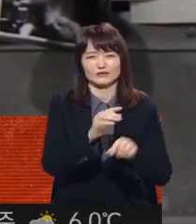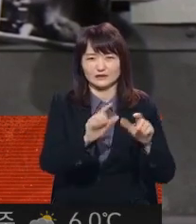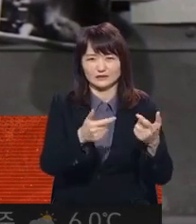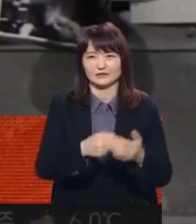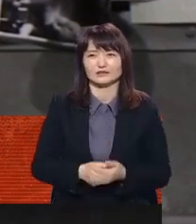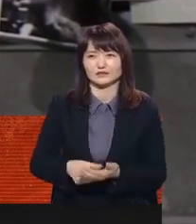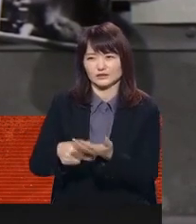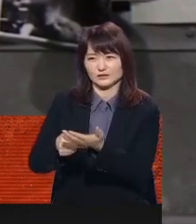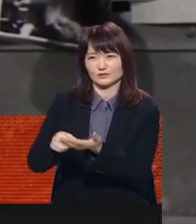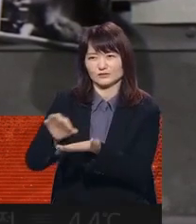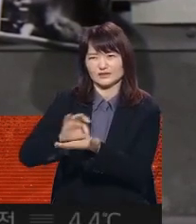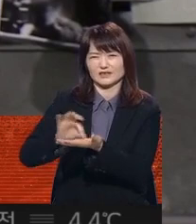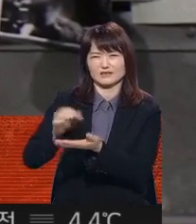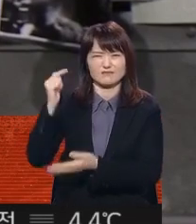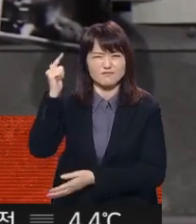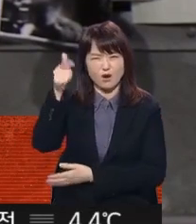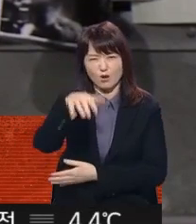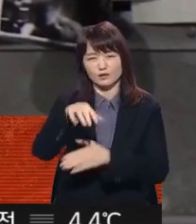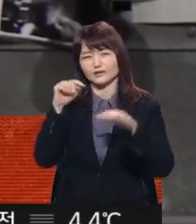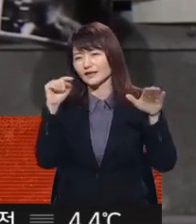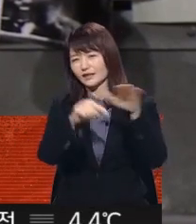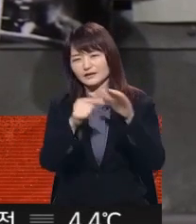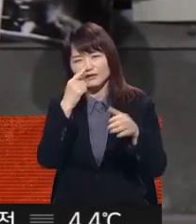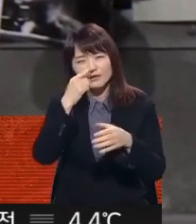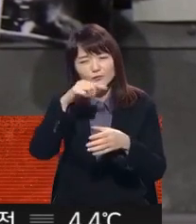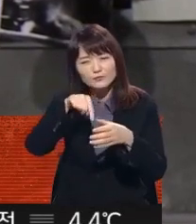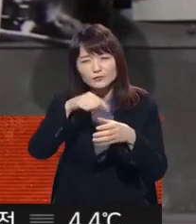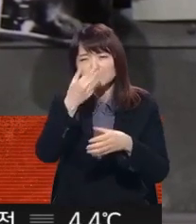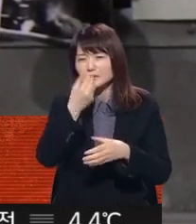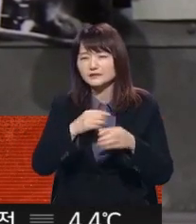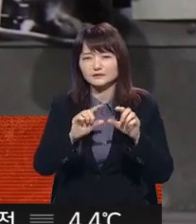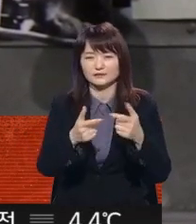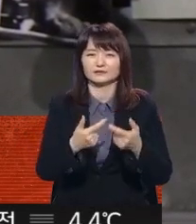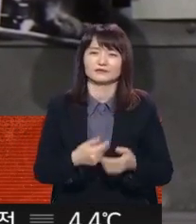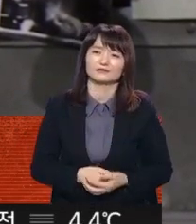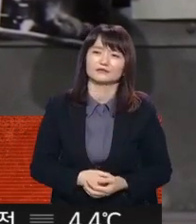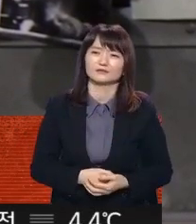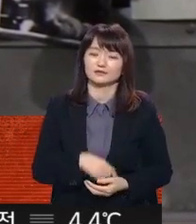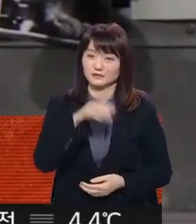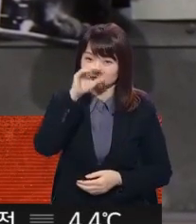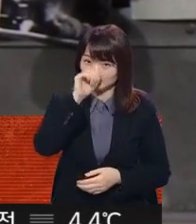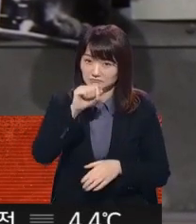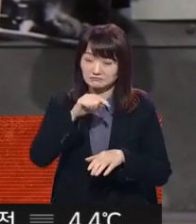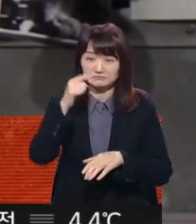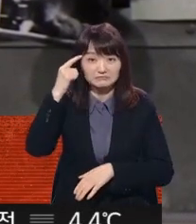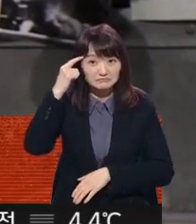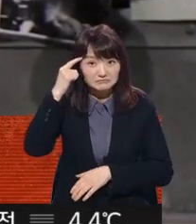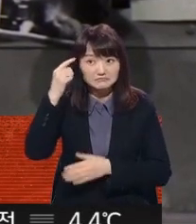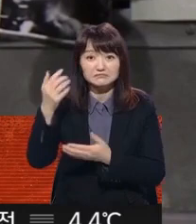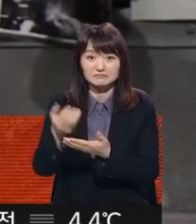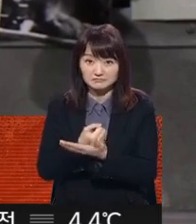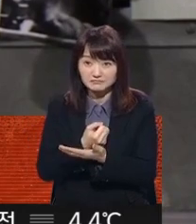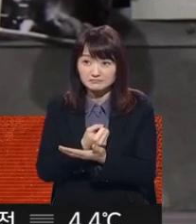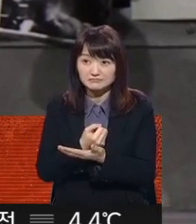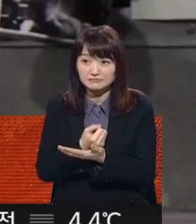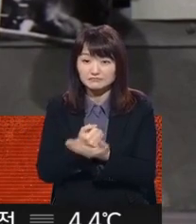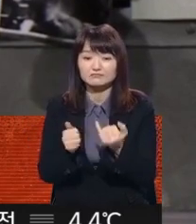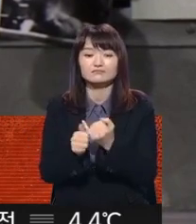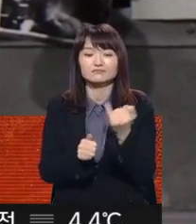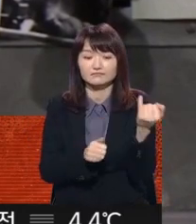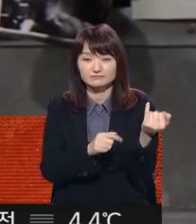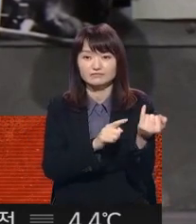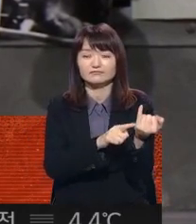쿠폰을 쓰기 위해서 그 멀리까지 간다는 건 아닌데, 그럼에도 불구하고 아주 좋은 마인드를 갖고 있기 때문에